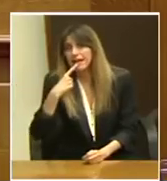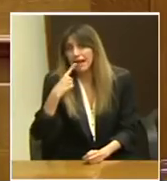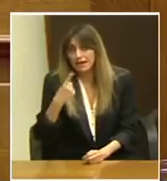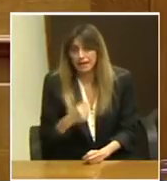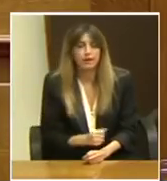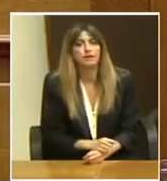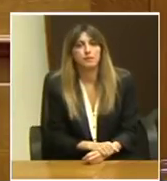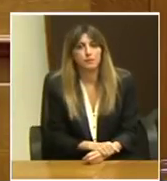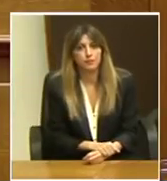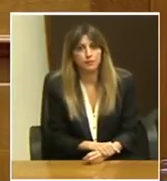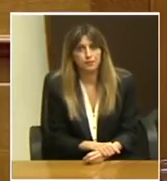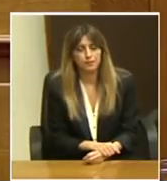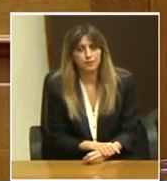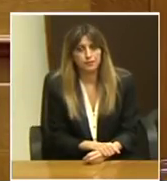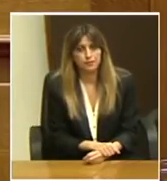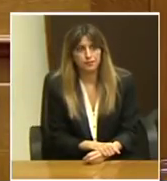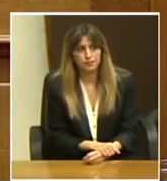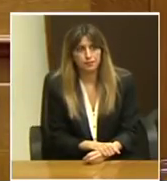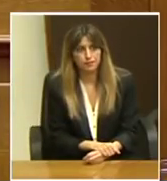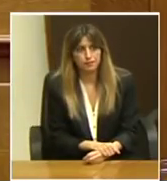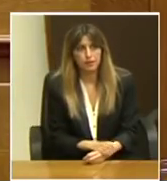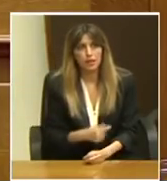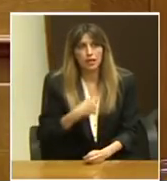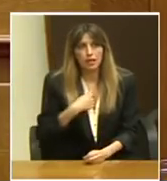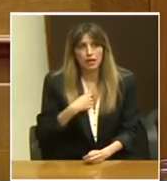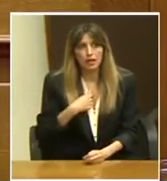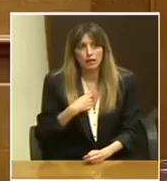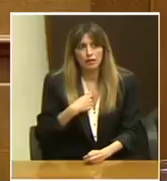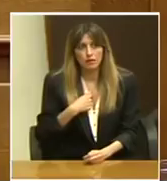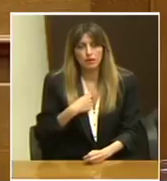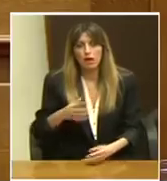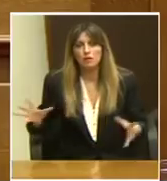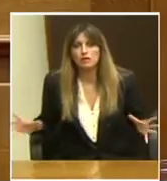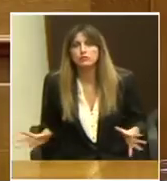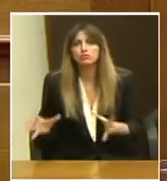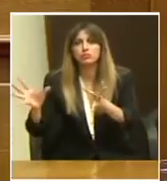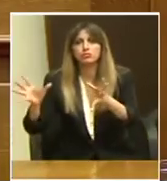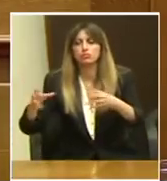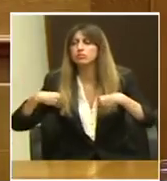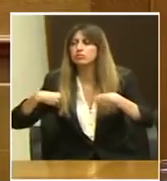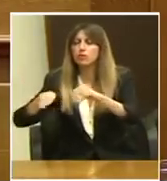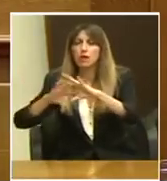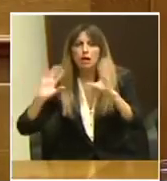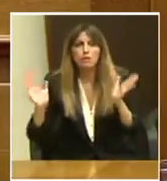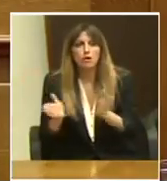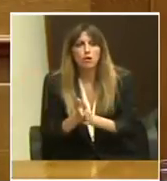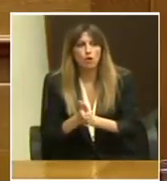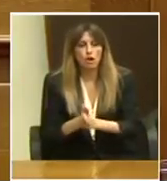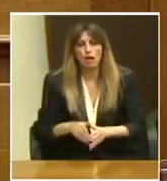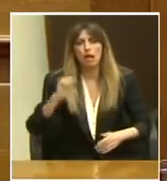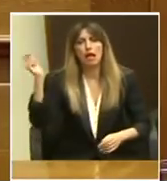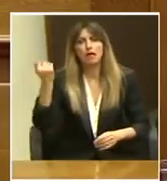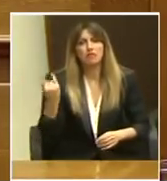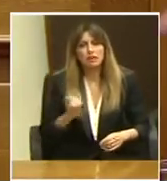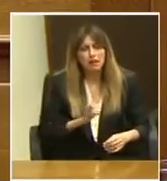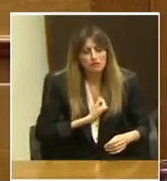αυτούς θέλετε να τους δώσετε τα πάντα. Τους παραδίδουμε τα πάντα. Τις εθνικές μας ταυτότητες, τα εθνικά